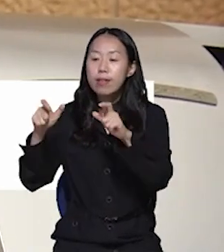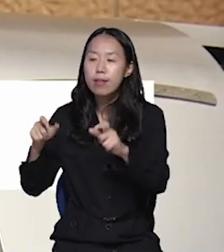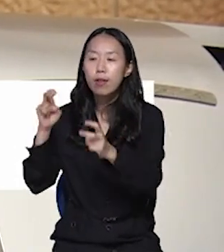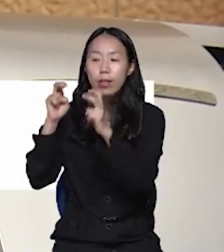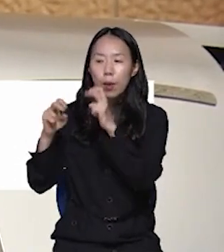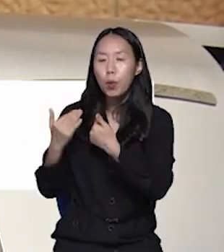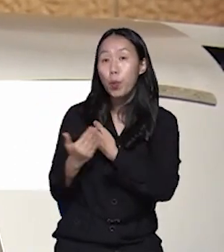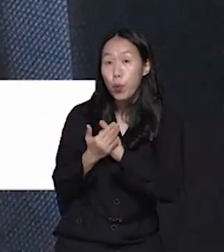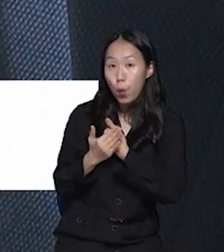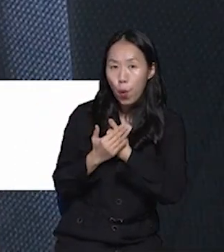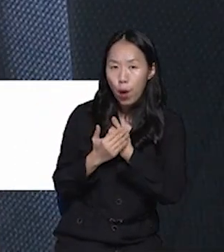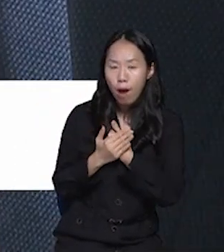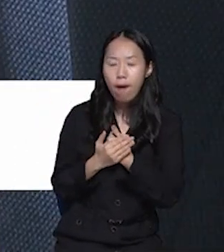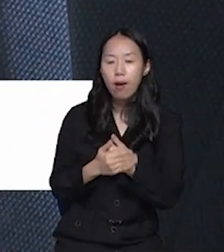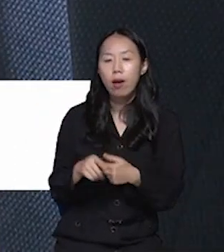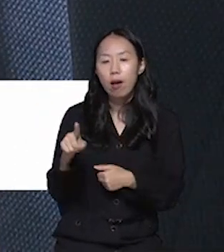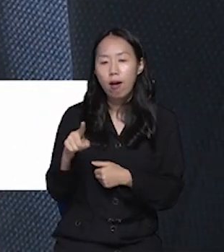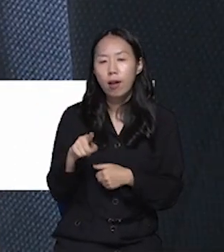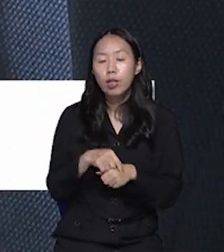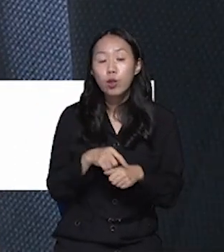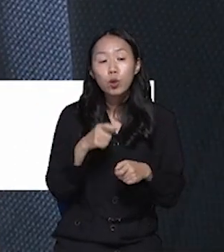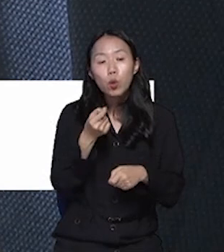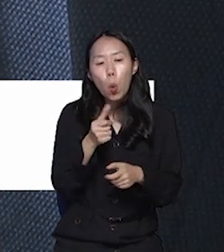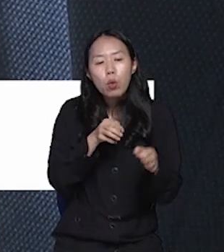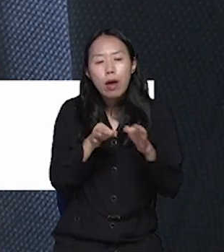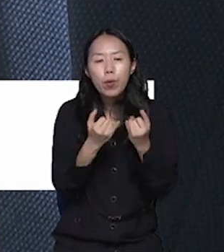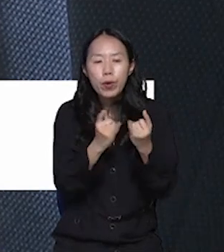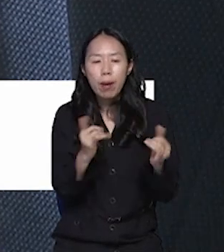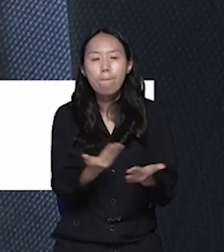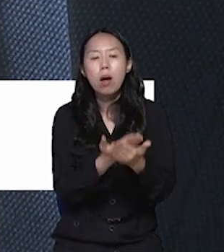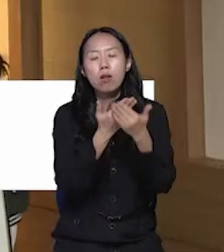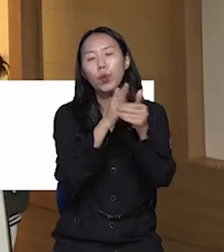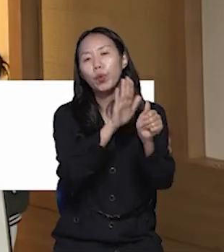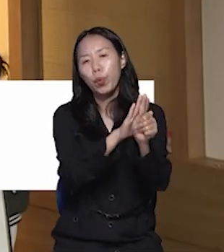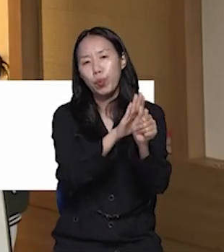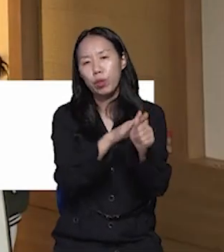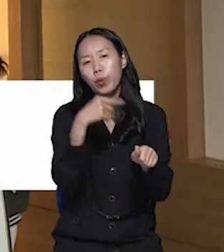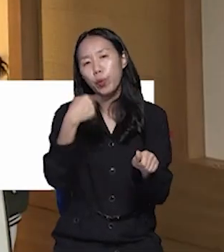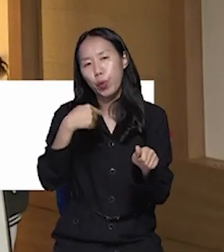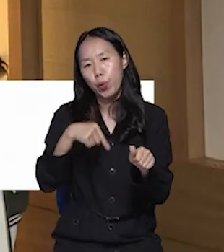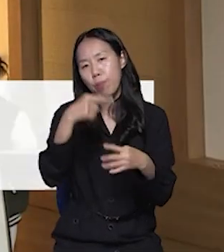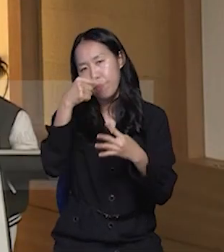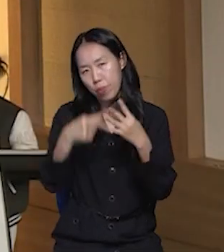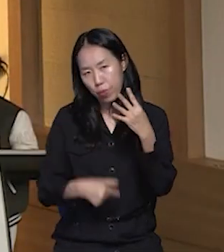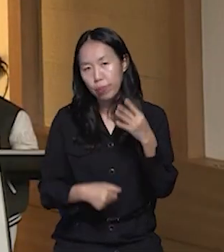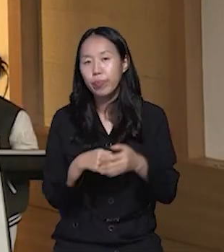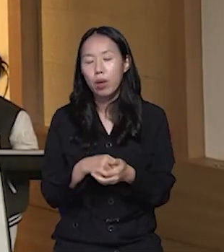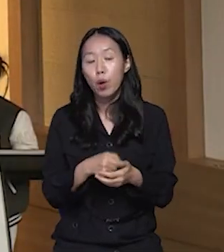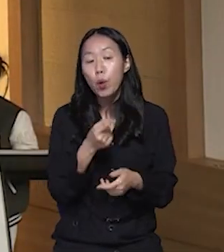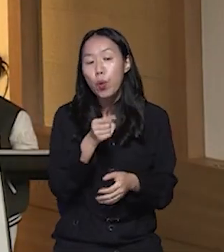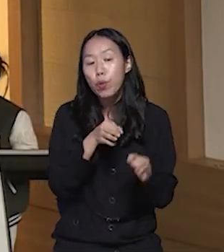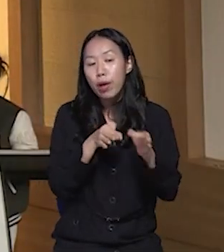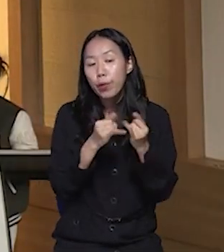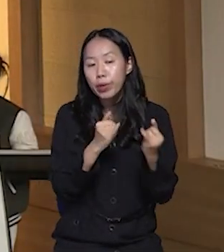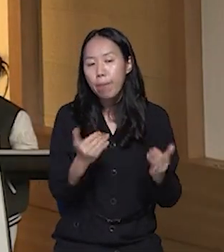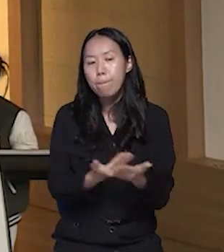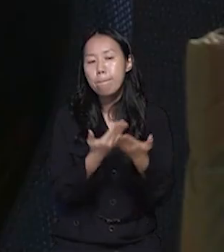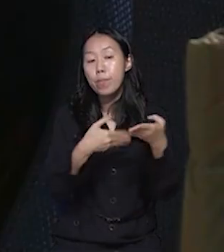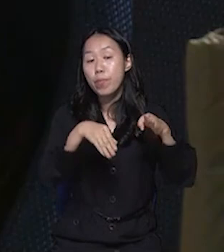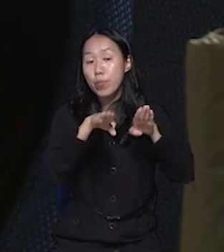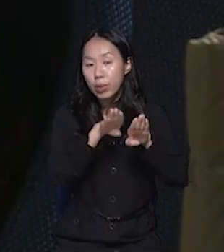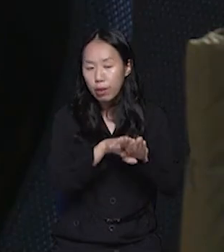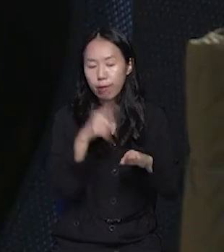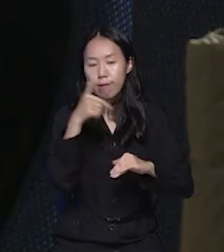기업 등에 도움을 받아 기업가형 소상공인으로 성장할 수 있도록 돕는 교육 프로그램으로 소상공인 시장 진흥공단이